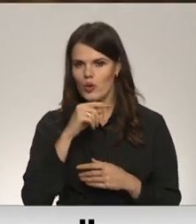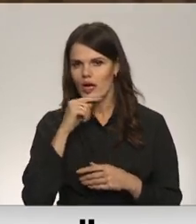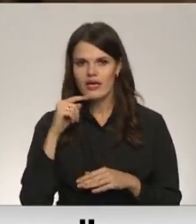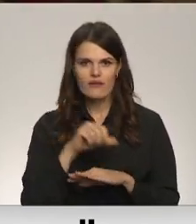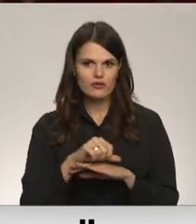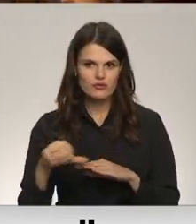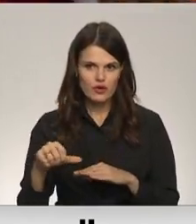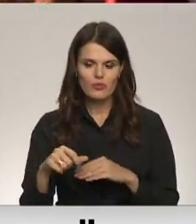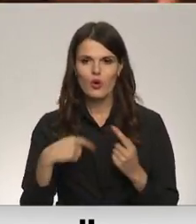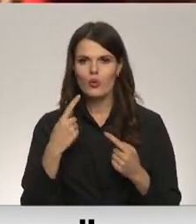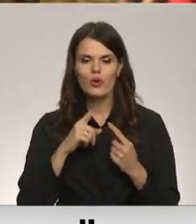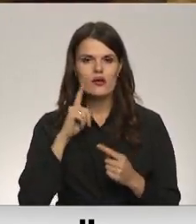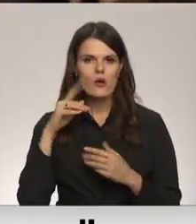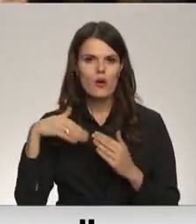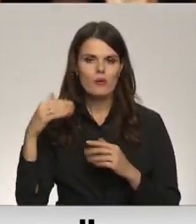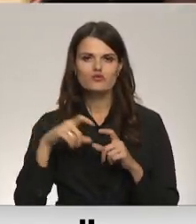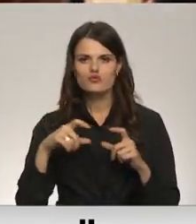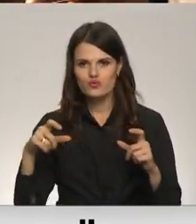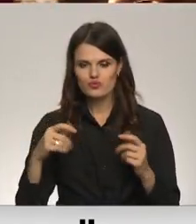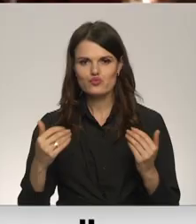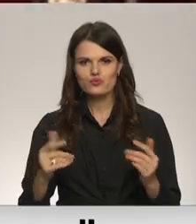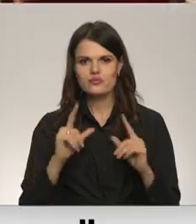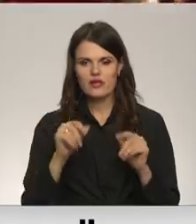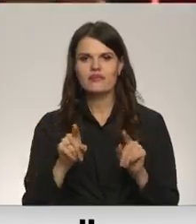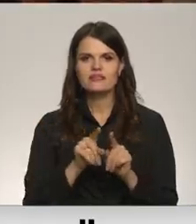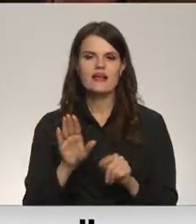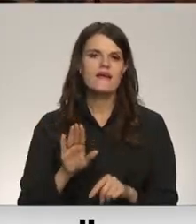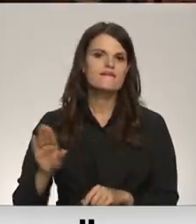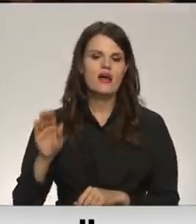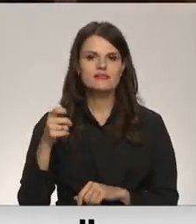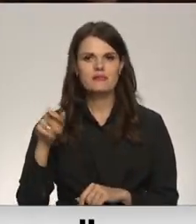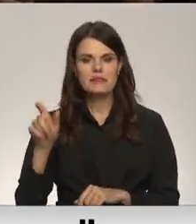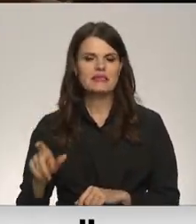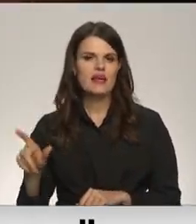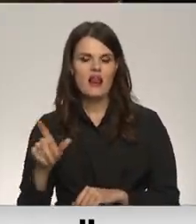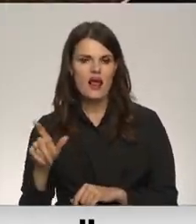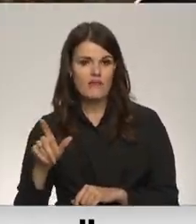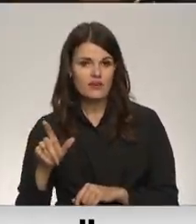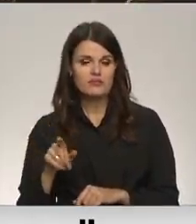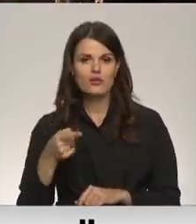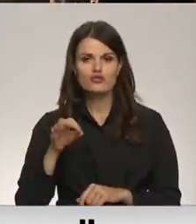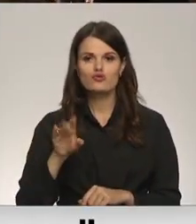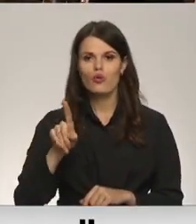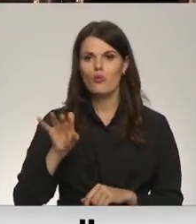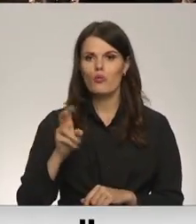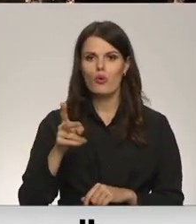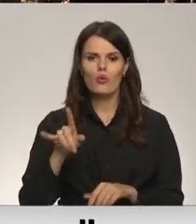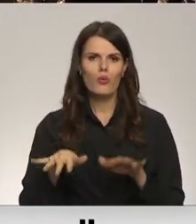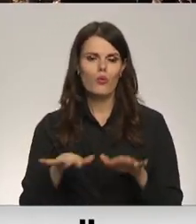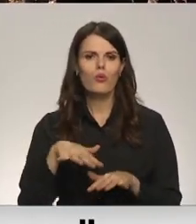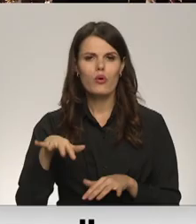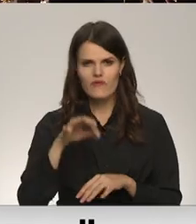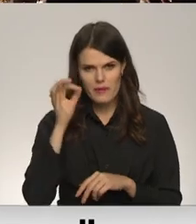robežas. Runāt ar jaunāko paaudzi skolās šodien devās arī valsts prezidents Egils Levits. Stompaku purvā, protams,